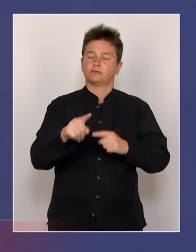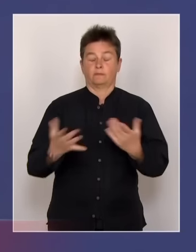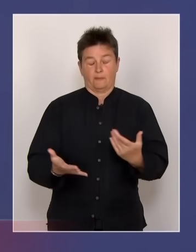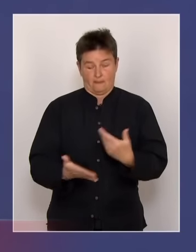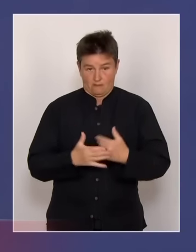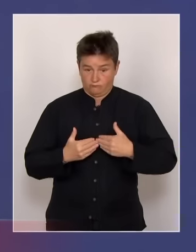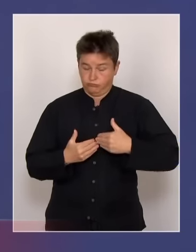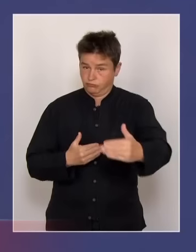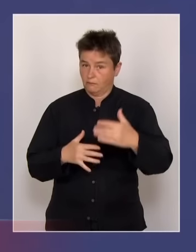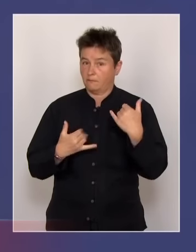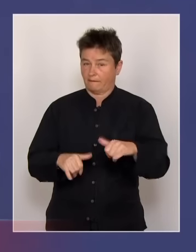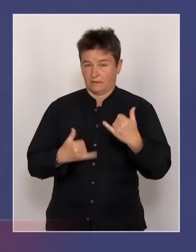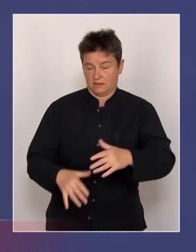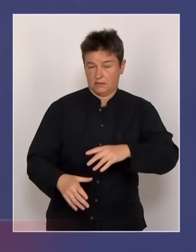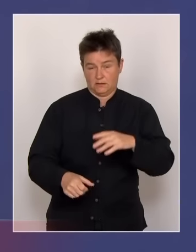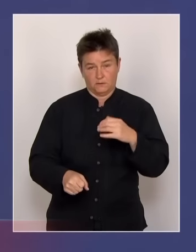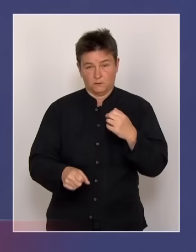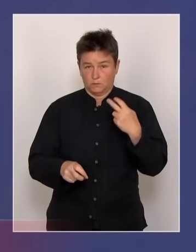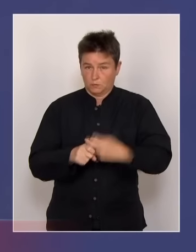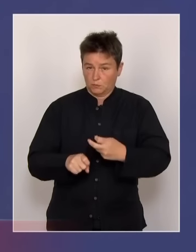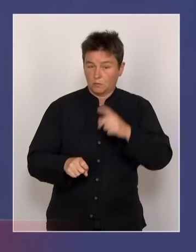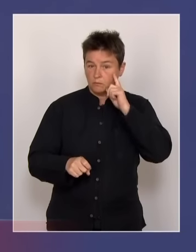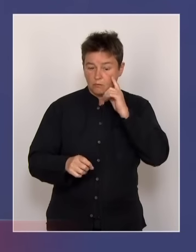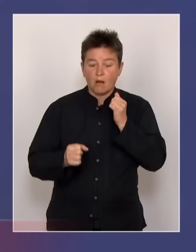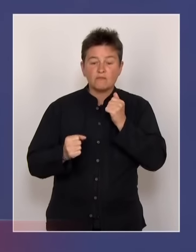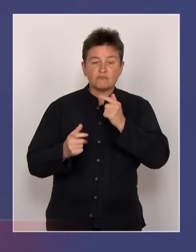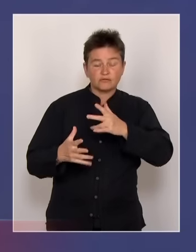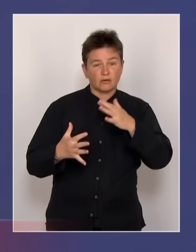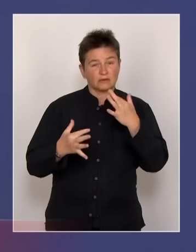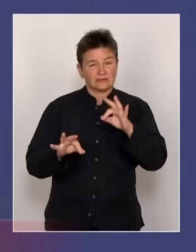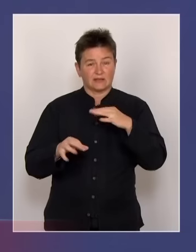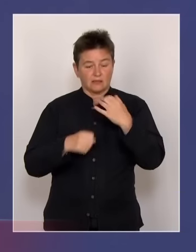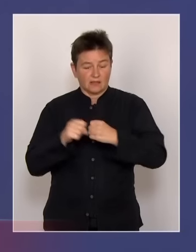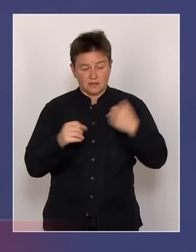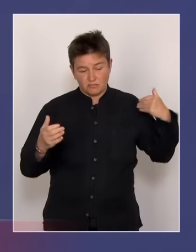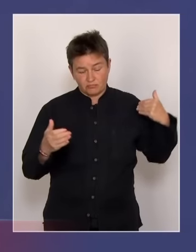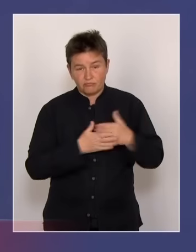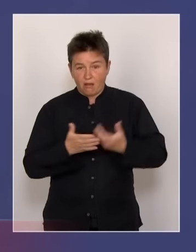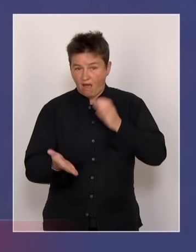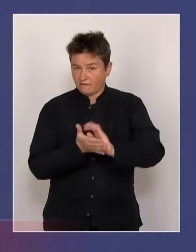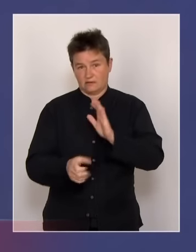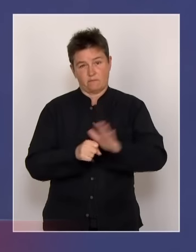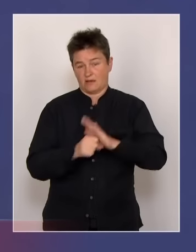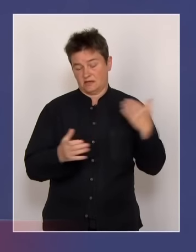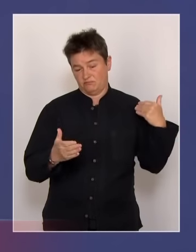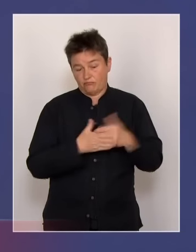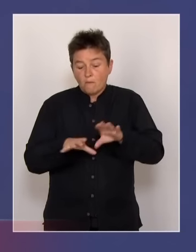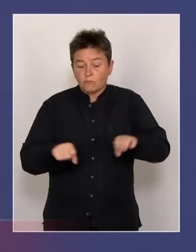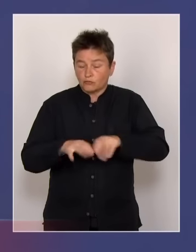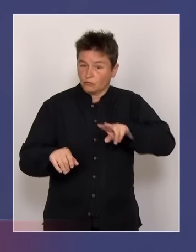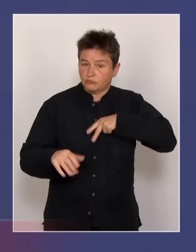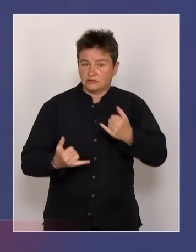car nous avons, il faut être lucide, des décennies de sous-investissement dans nos propres productions. Et au fond,